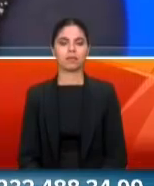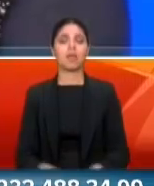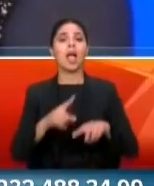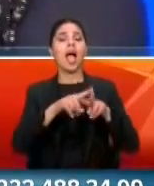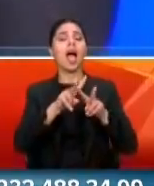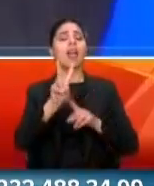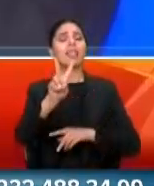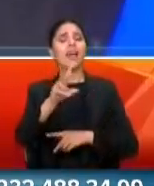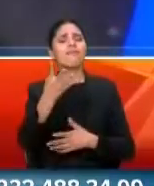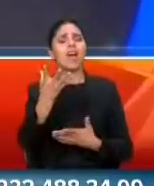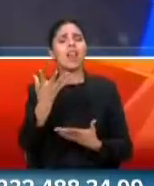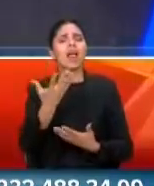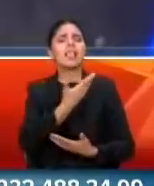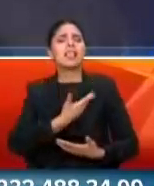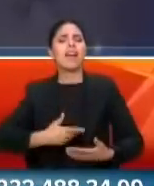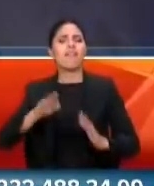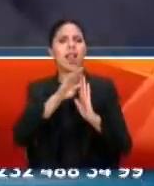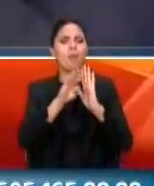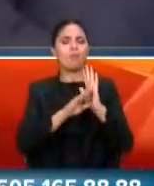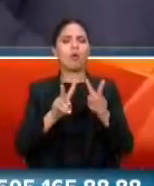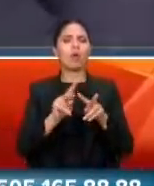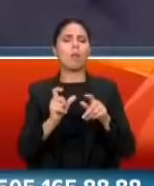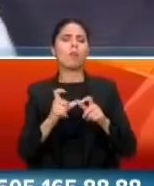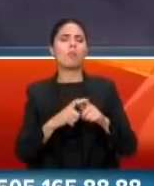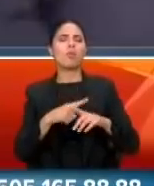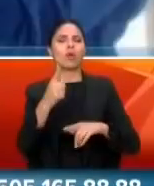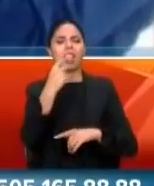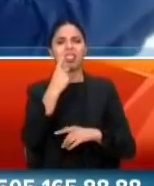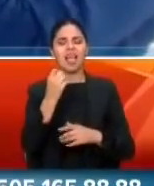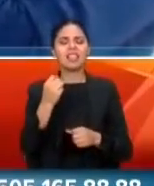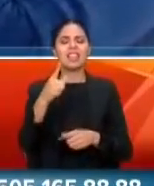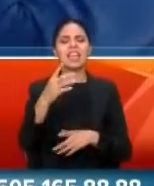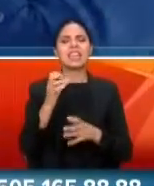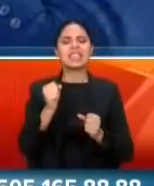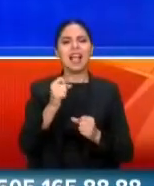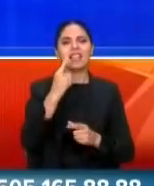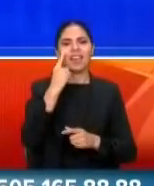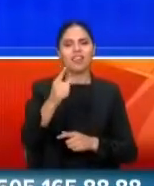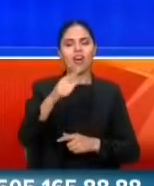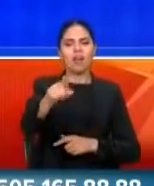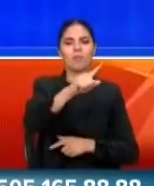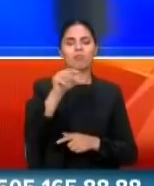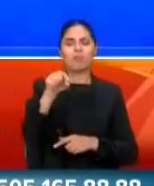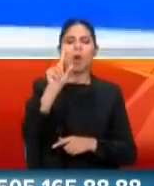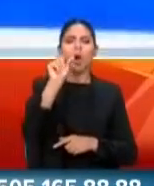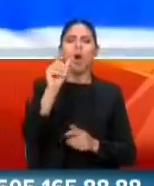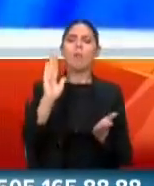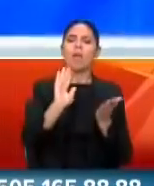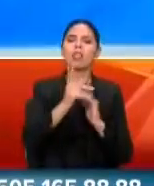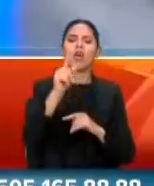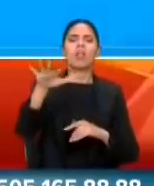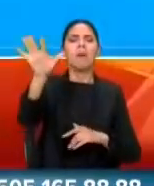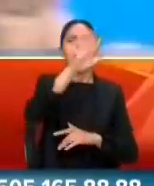ATV ekranlarının sevilen programı Müge Anlı ile Tatlı Sert, 11 sezondur olduğu gibi bu sezonda milyonları